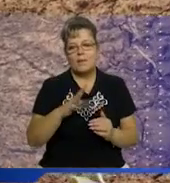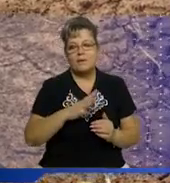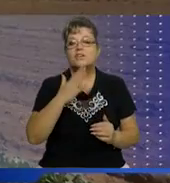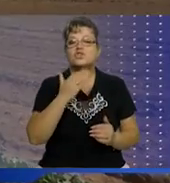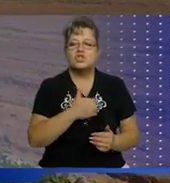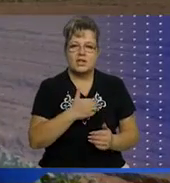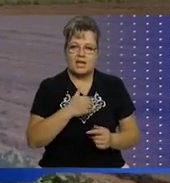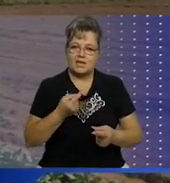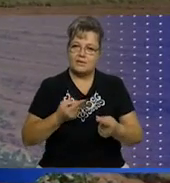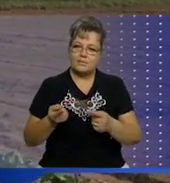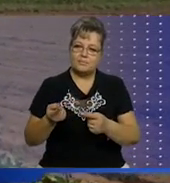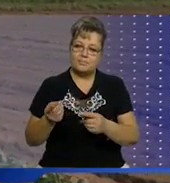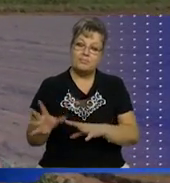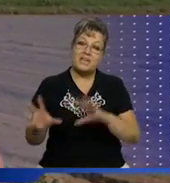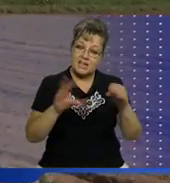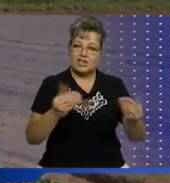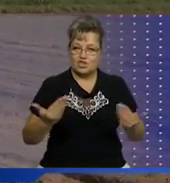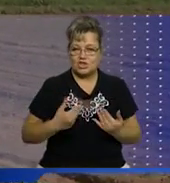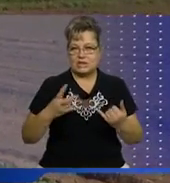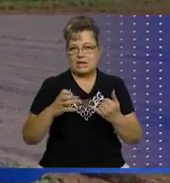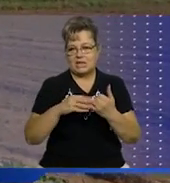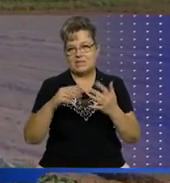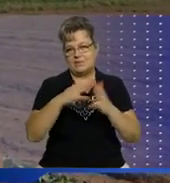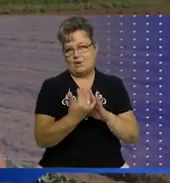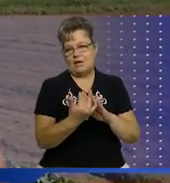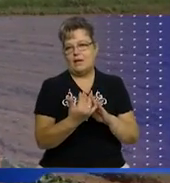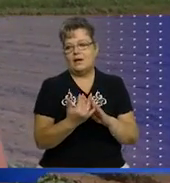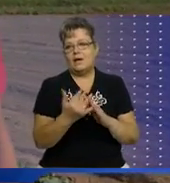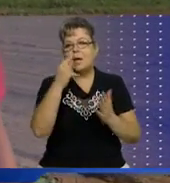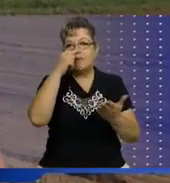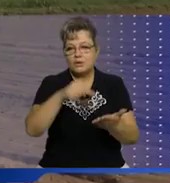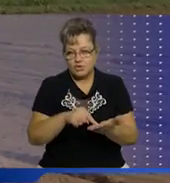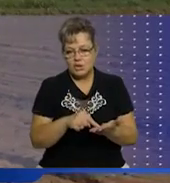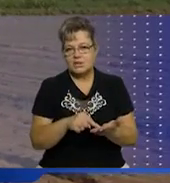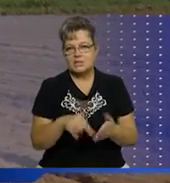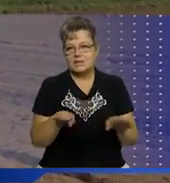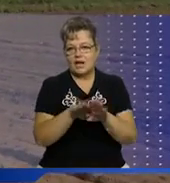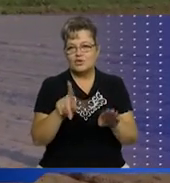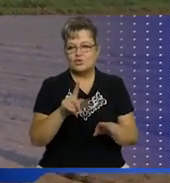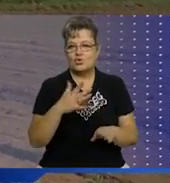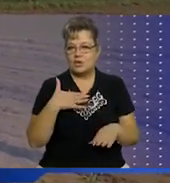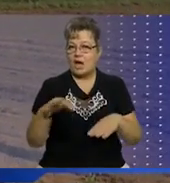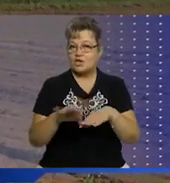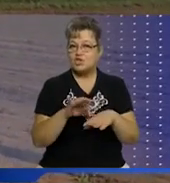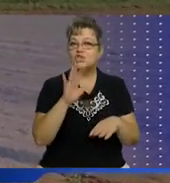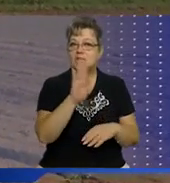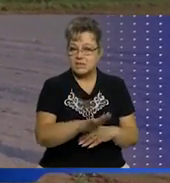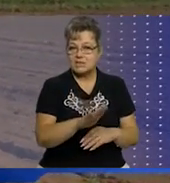деревню. И у меня всегда было желание переехать и жить на земле. Как-то вот и получилось так,